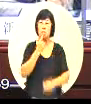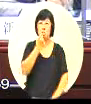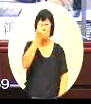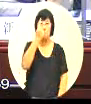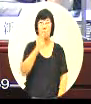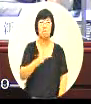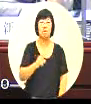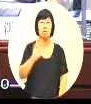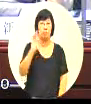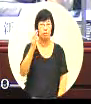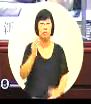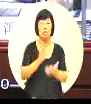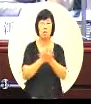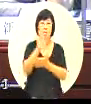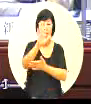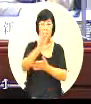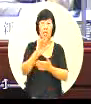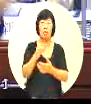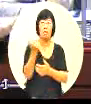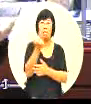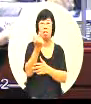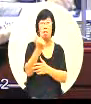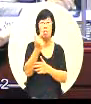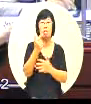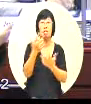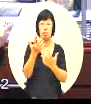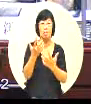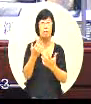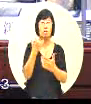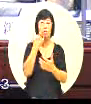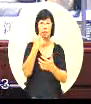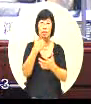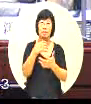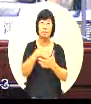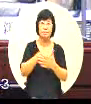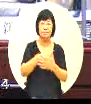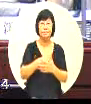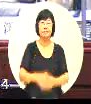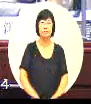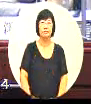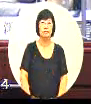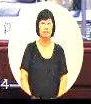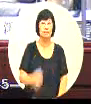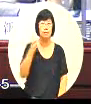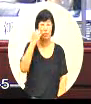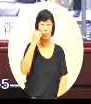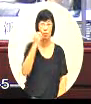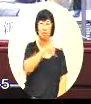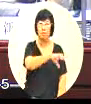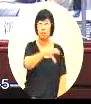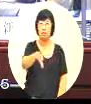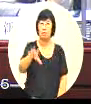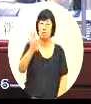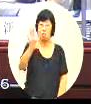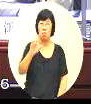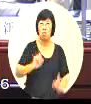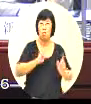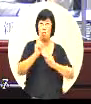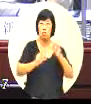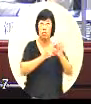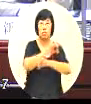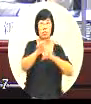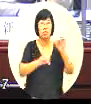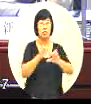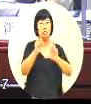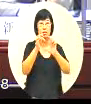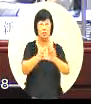不过后来变成六海一空一眼区、啊、这样的话如果到处都有自由经济 就